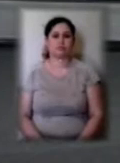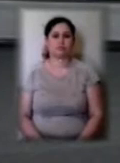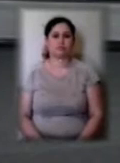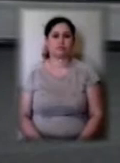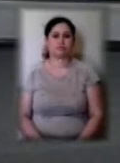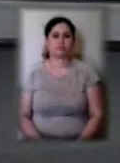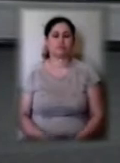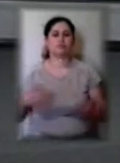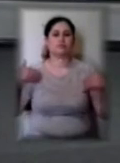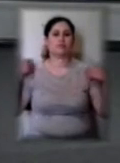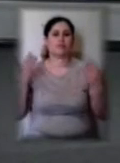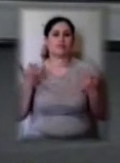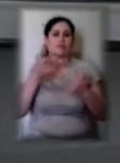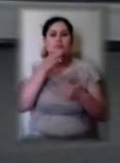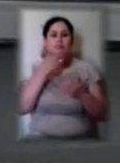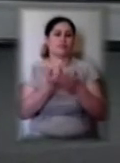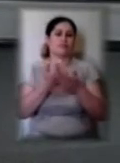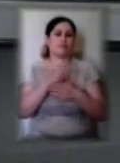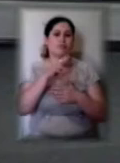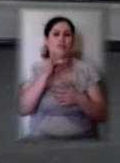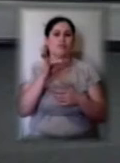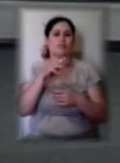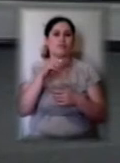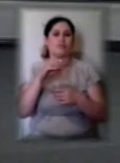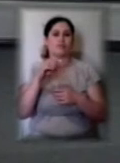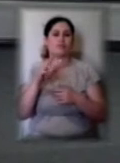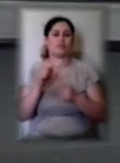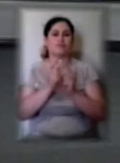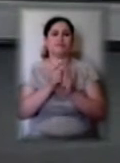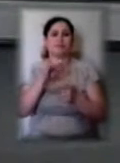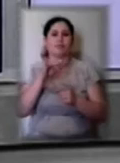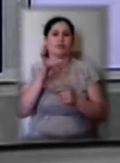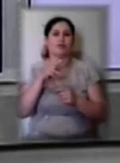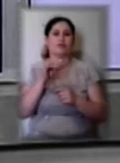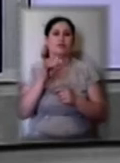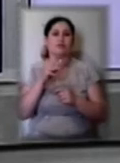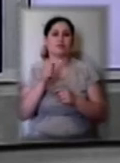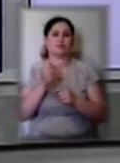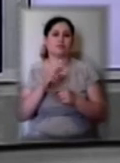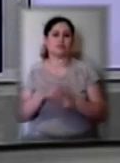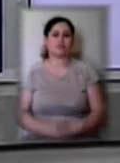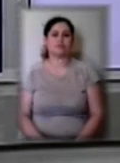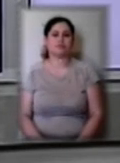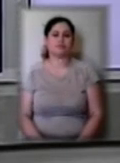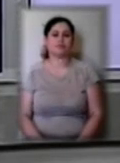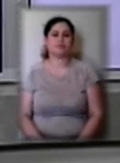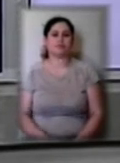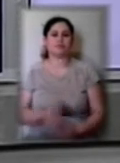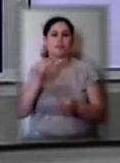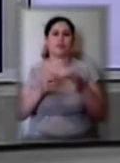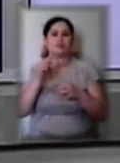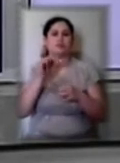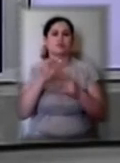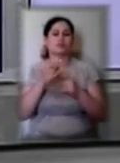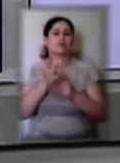Вітаю, час новин на Суспільному. В студії Ріка Авдєєва, сурдопереклад Аліна Краєвська. Судове засідання щодо зміни